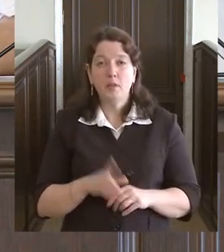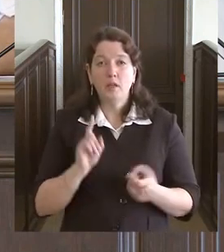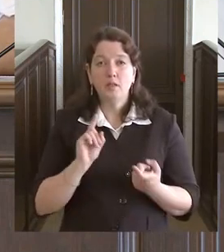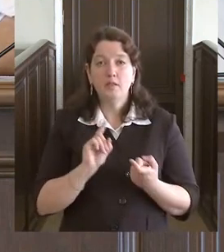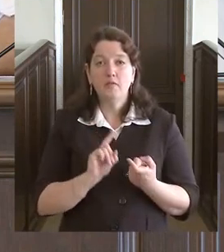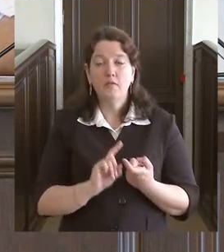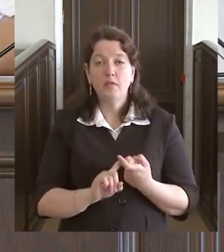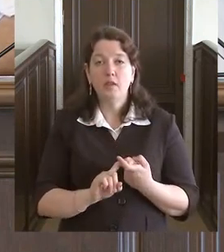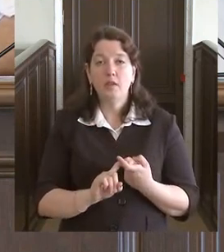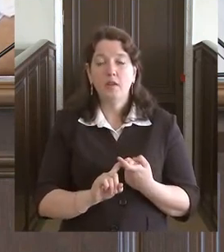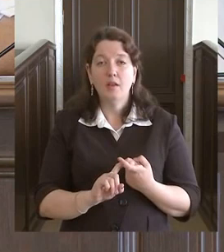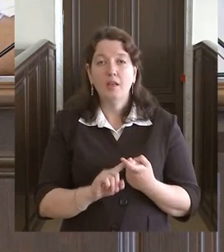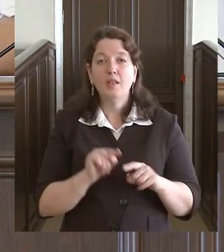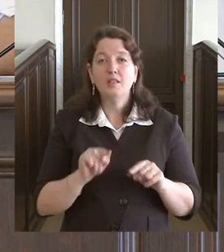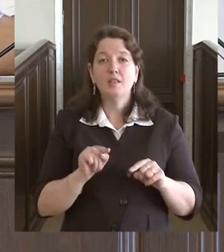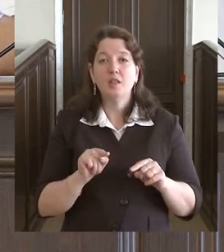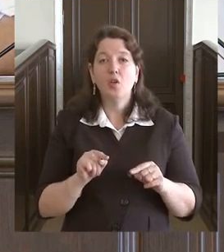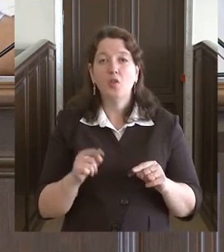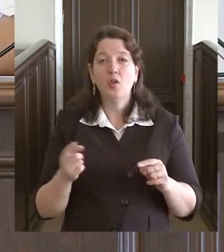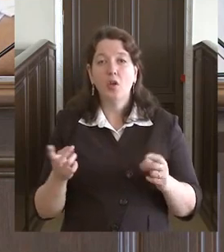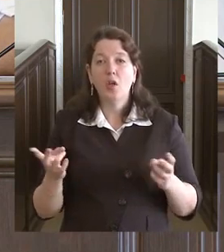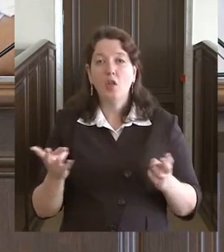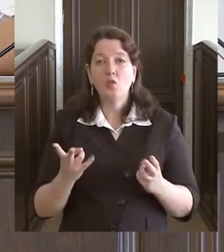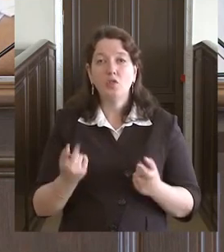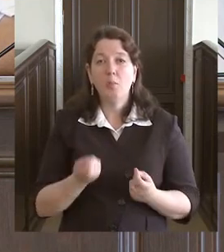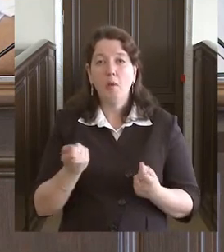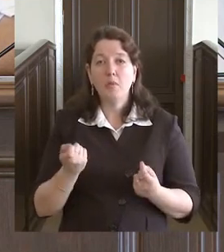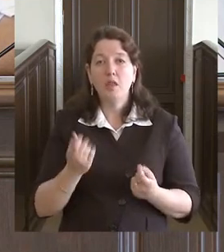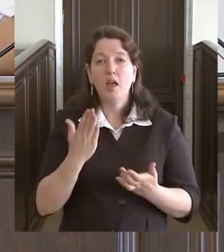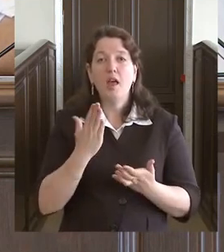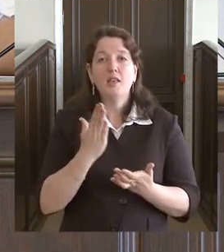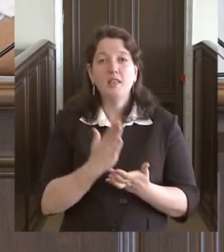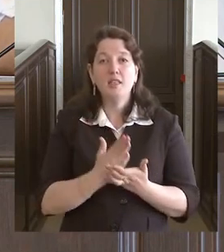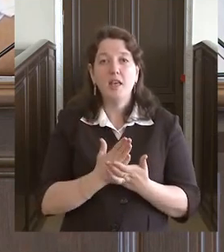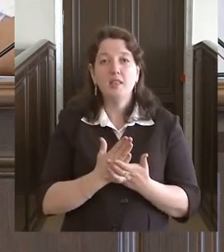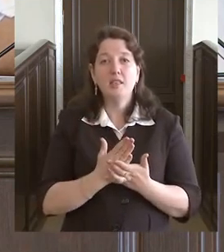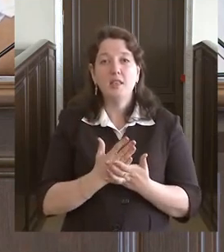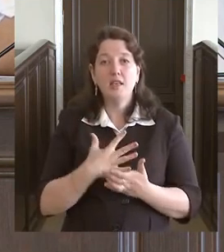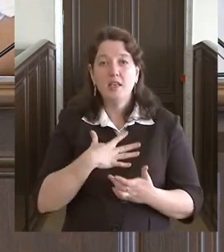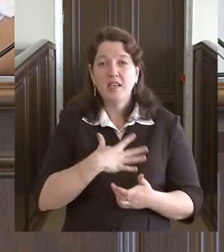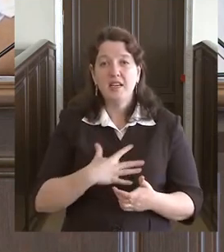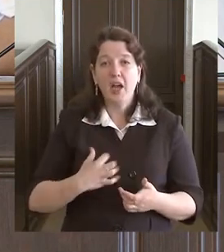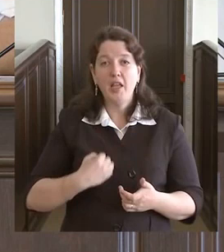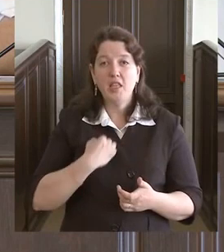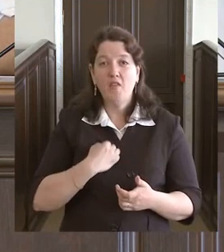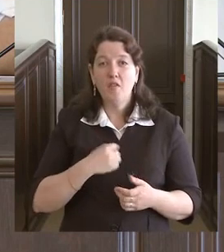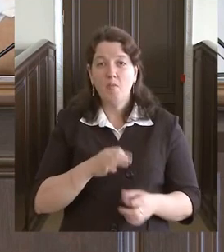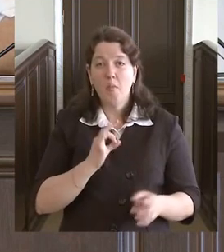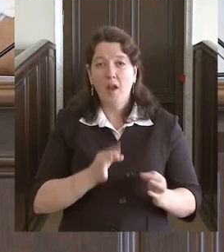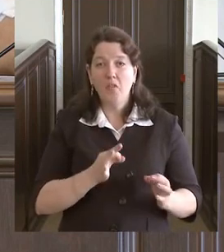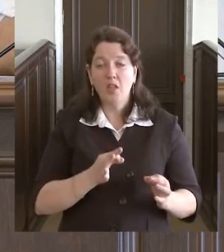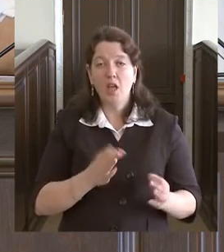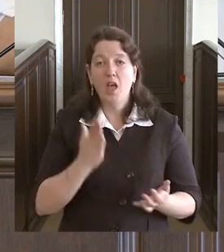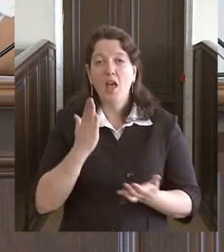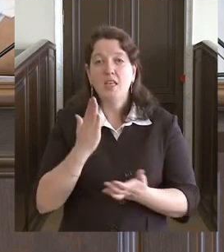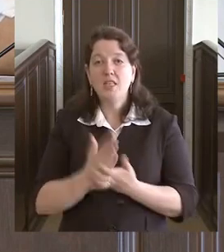делать мы касаемся такой может быть даже важной вещи есть гнев праведный есть гнев